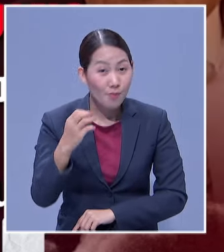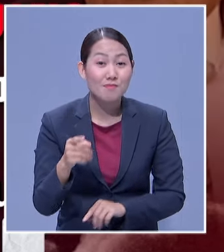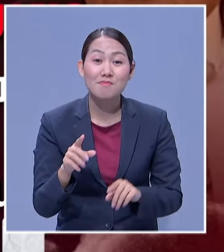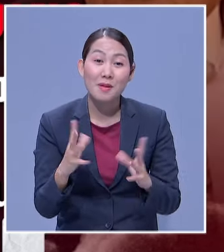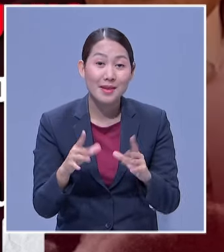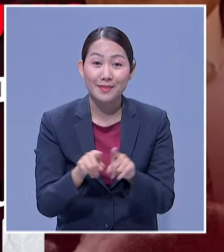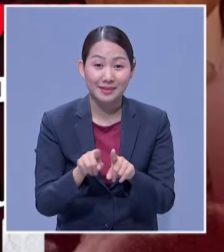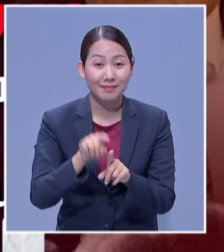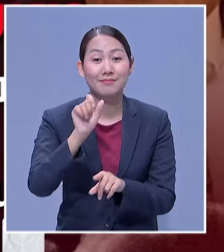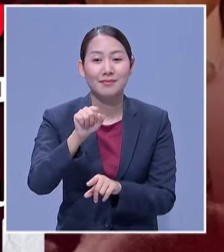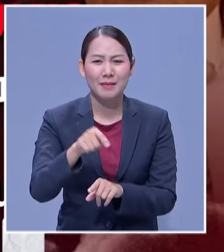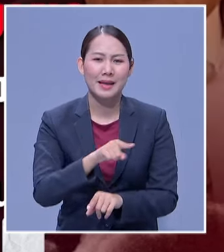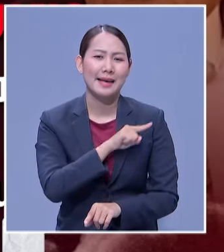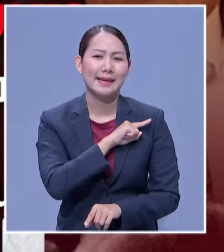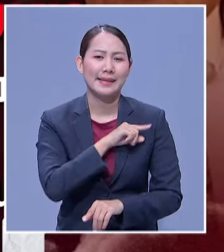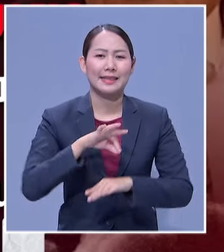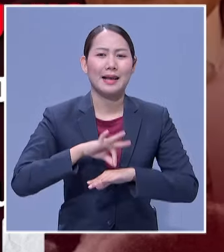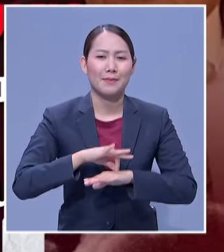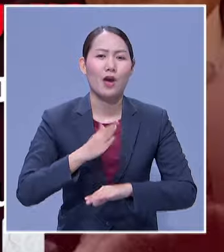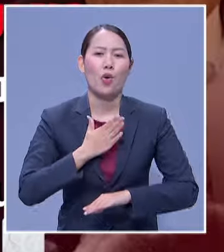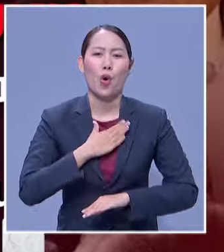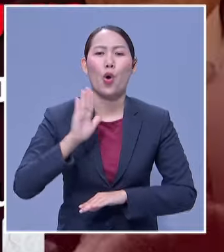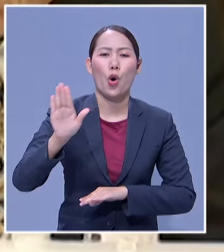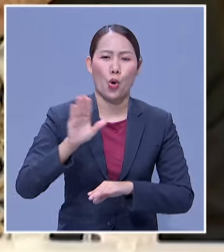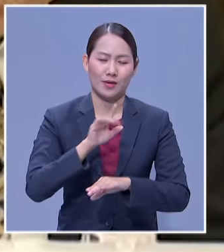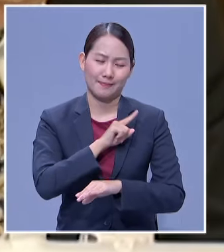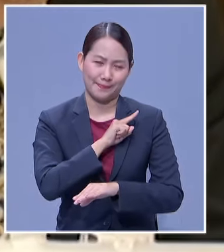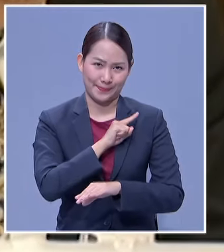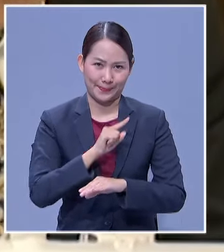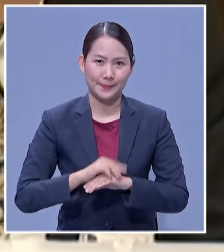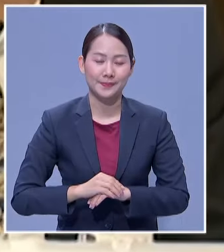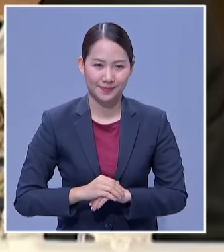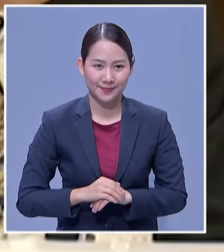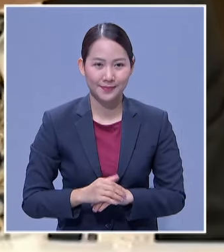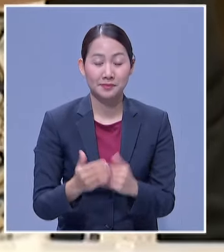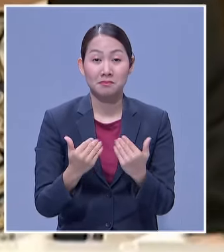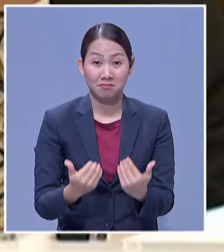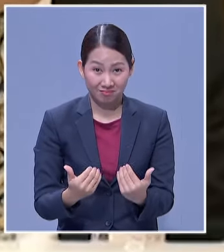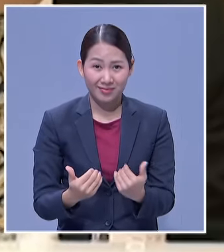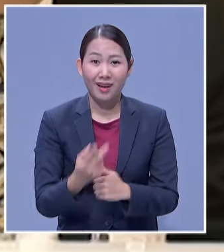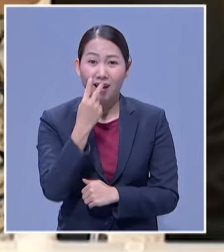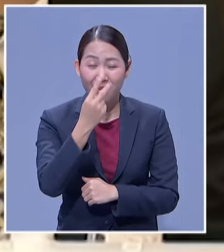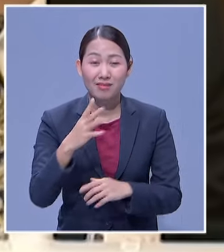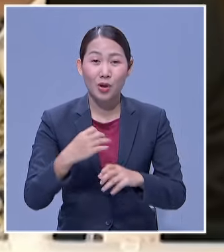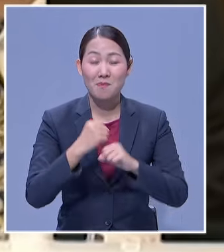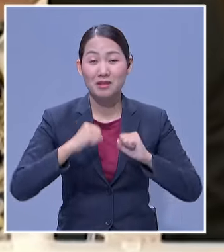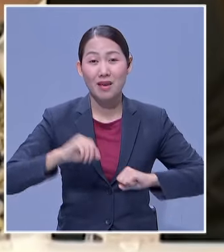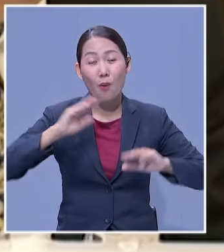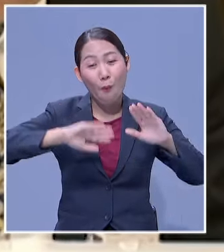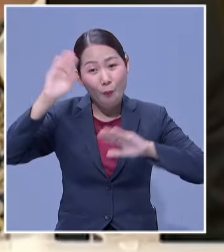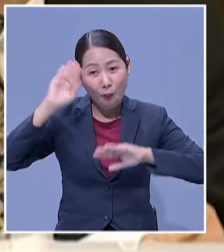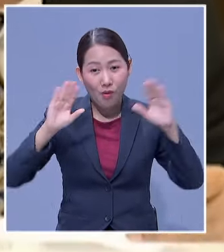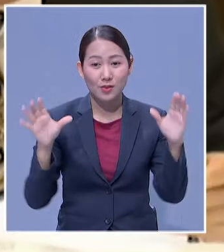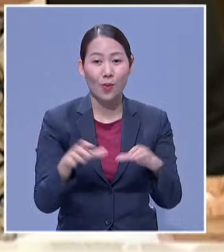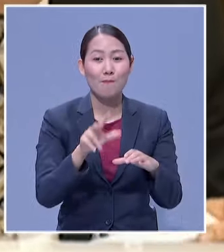โอ้โหลำพังแค่ผลโหวตที่ออกมาแบบนี้เนี่ยนะฮะที่ไม่ตรงตามมติพักร์ใช่มั้ยแล้วยังมี